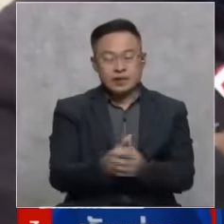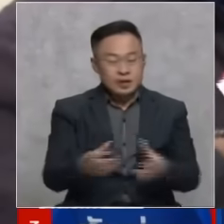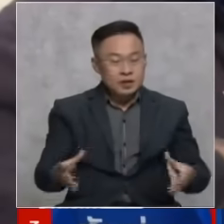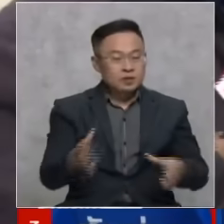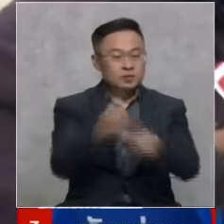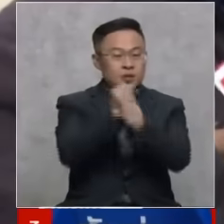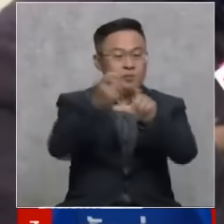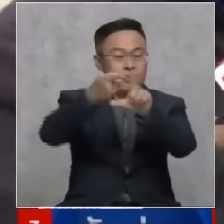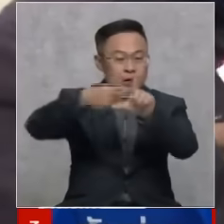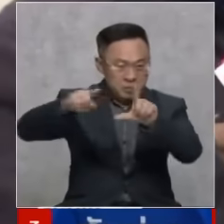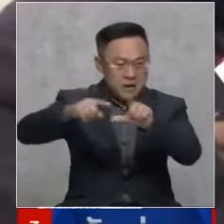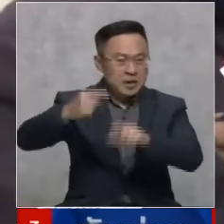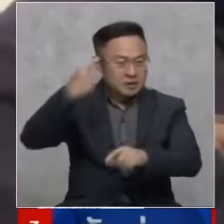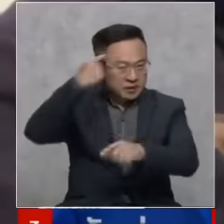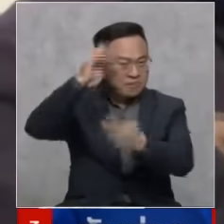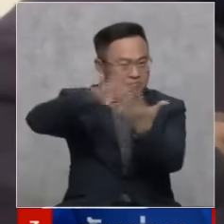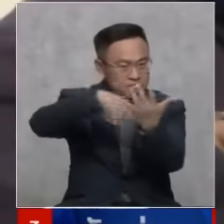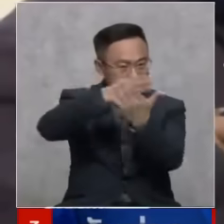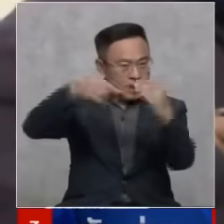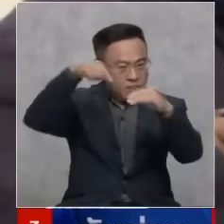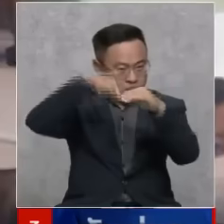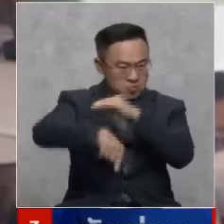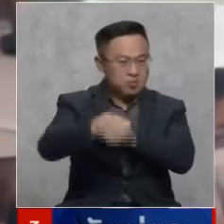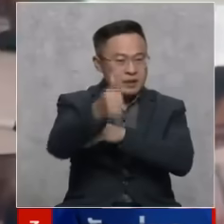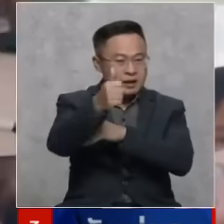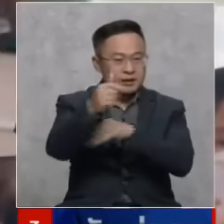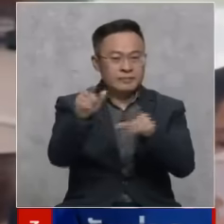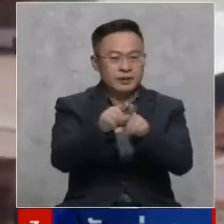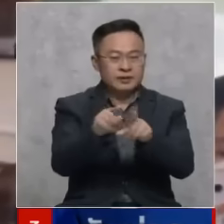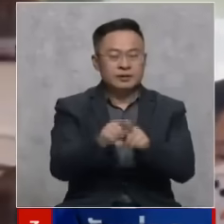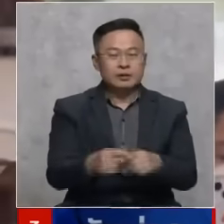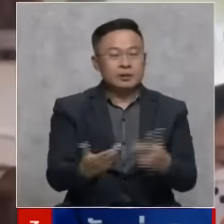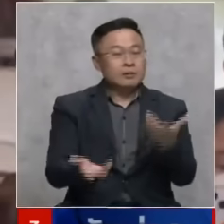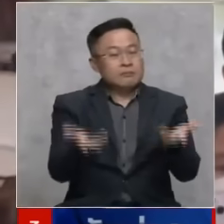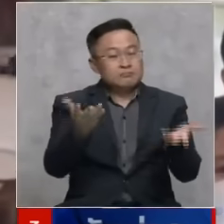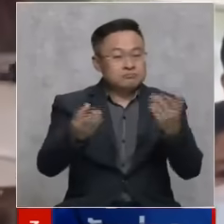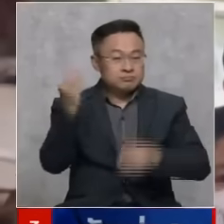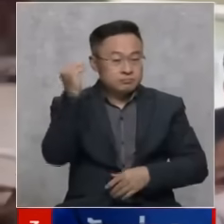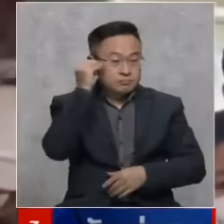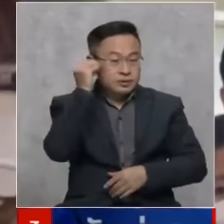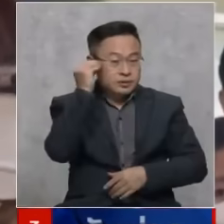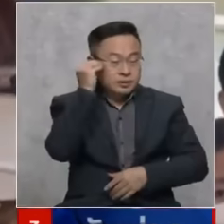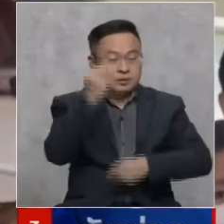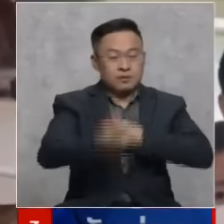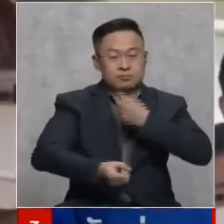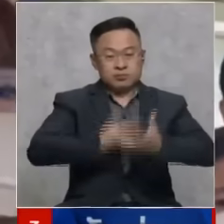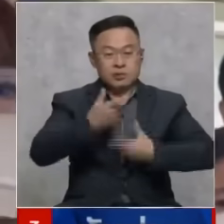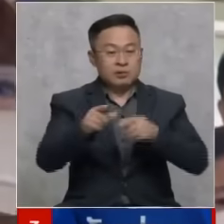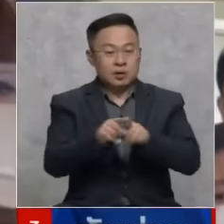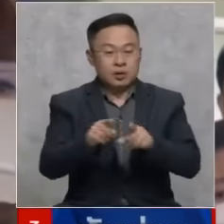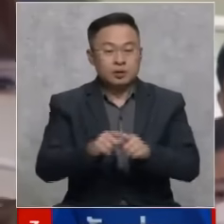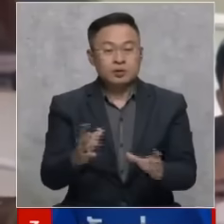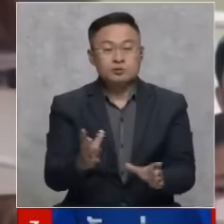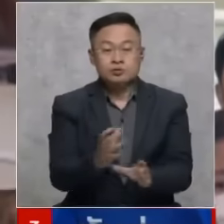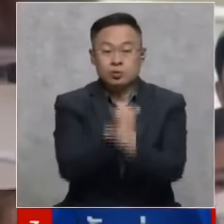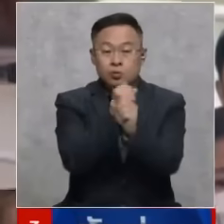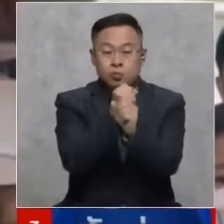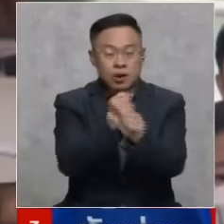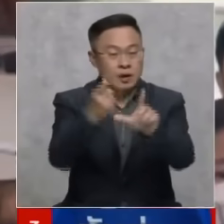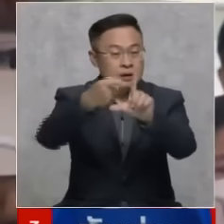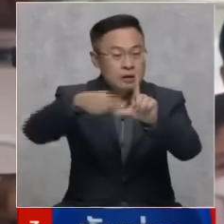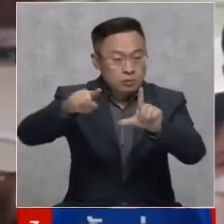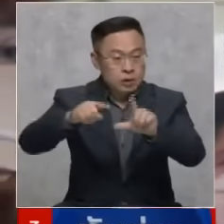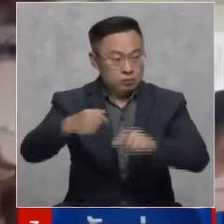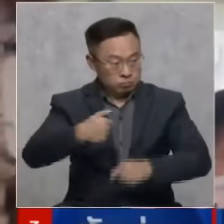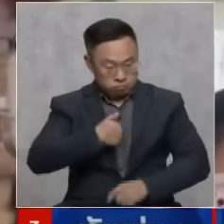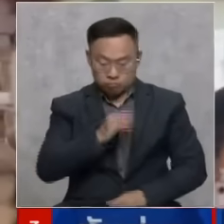นี่ก็เล่เหลี่ยมไม่เบานะคุณพิธาลิ้มเจริญรัตน์ค่ะถูกผู้สื่อข่าวสอบถามเลยนะคะบอกว่าเอ๊ะสรุปเนี่ยก้าวไกลเนี่ยเล่เหลี่ยมหรอ